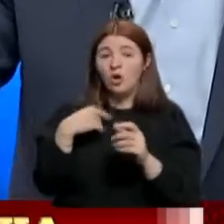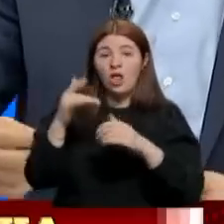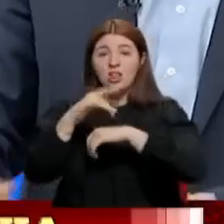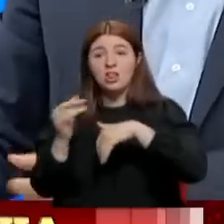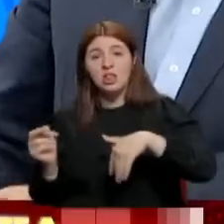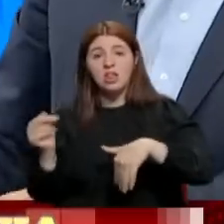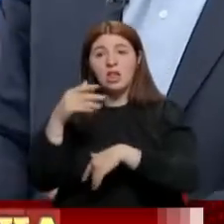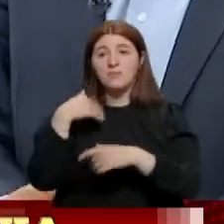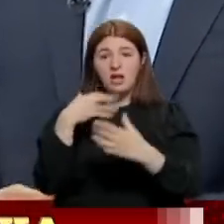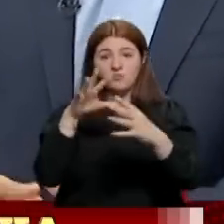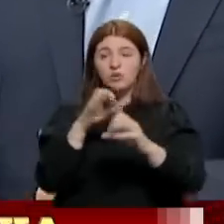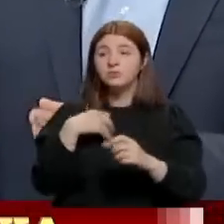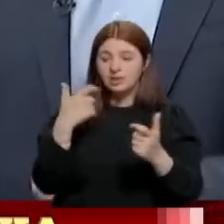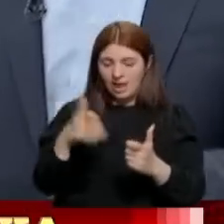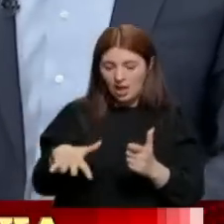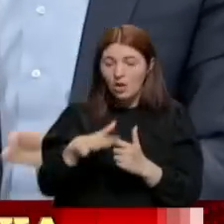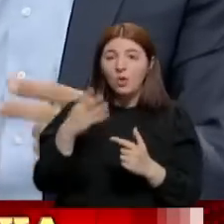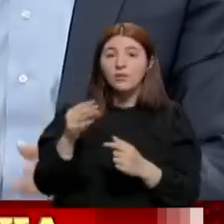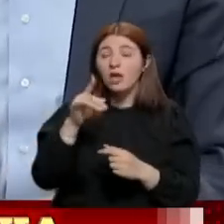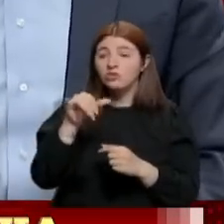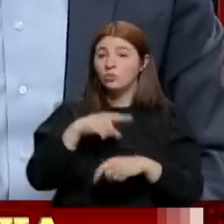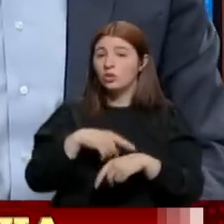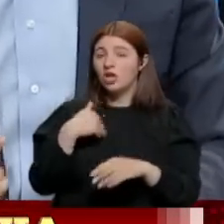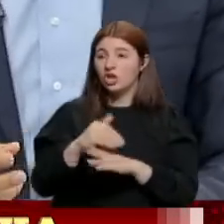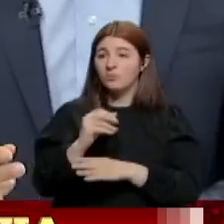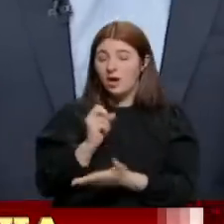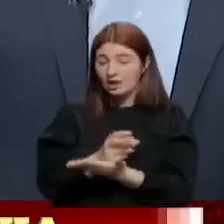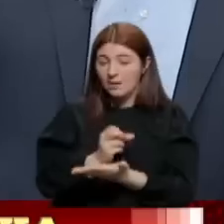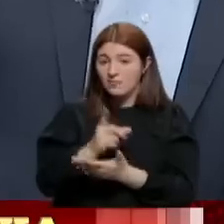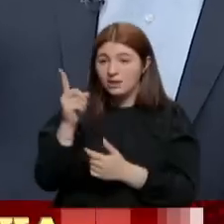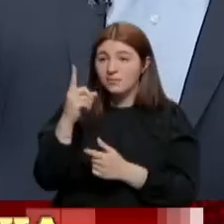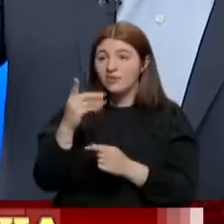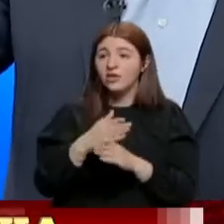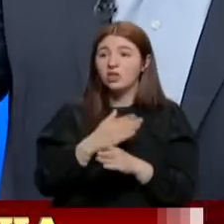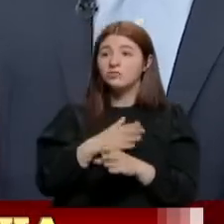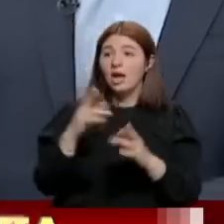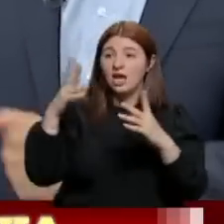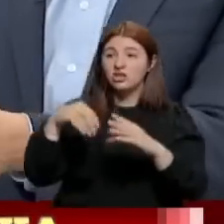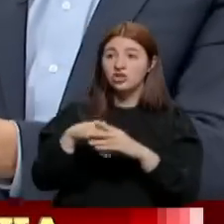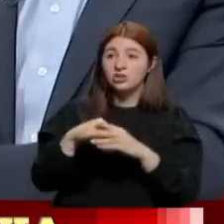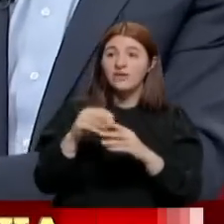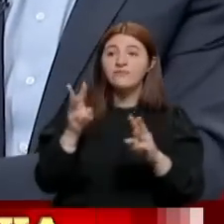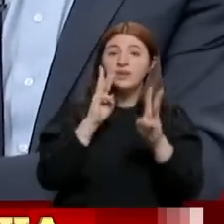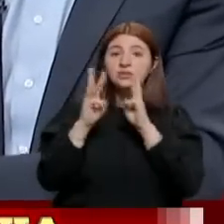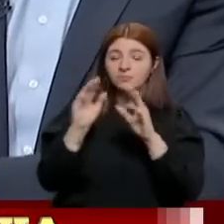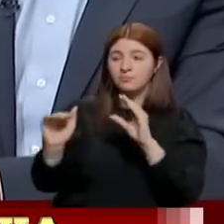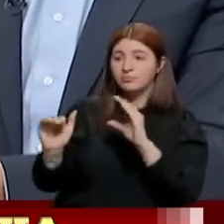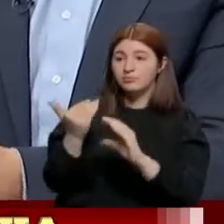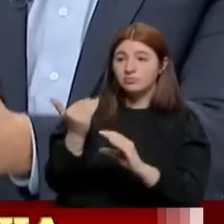bağlanalım diye. Yani yerelden bağlanamadık. Aynı zamanda şunu yaşadım ben. Adıyaman'da bir yurttaşımız enkaz altından WhatsApp mesajı